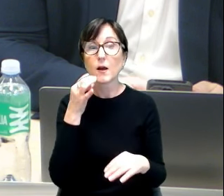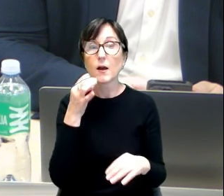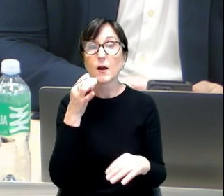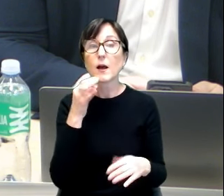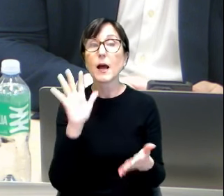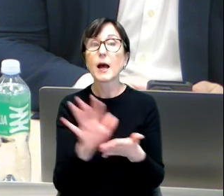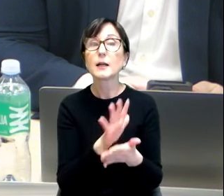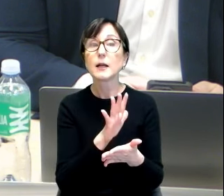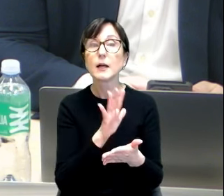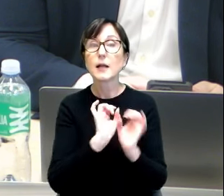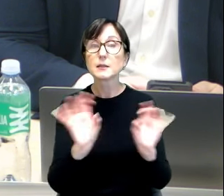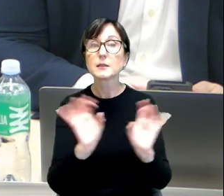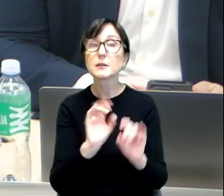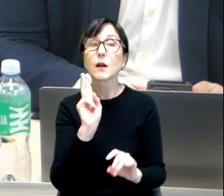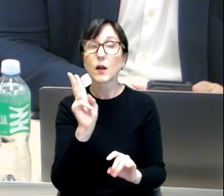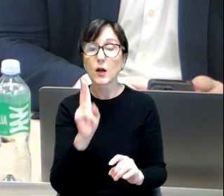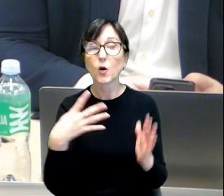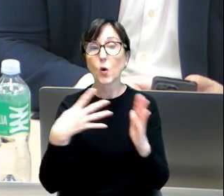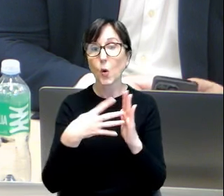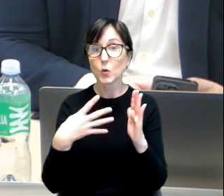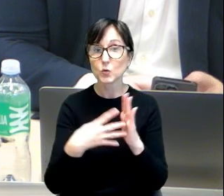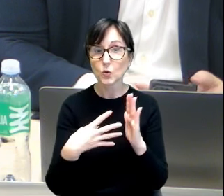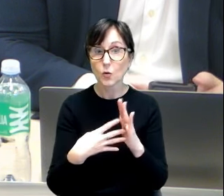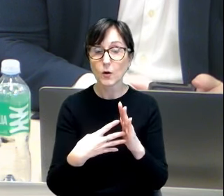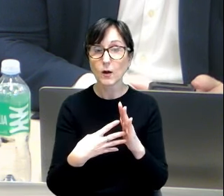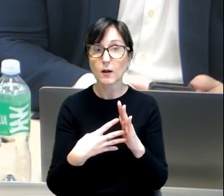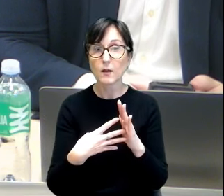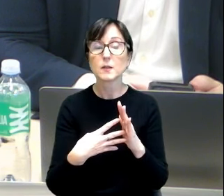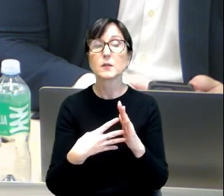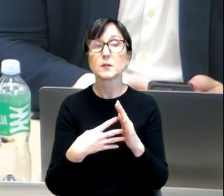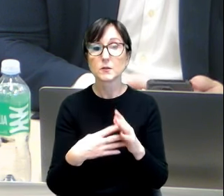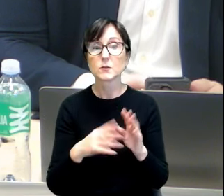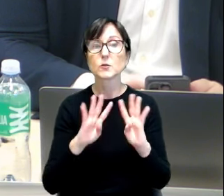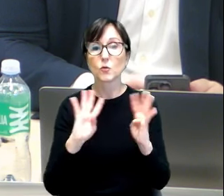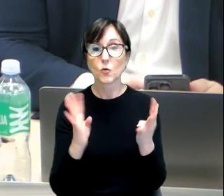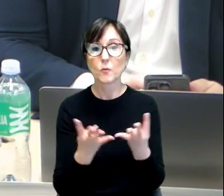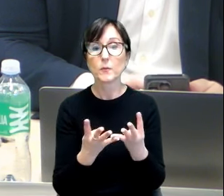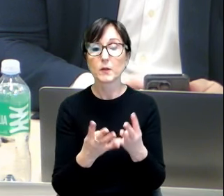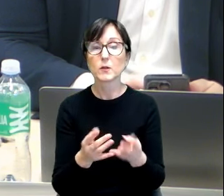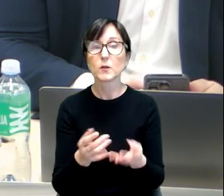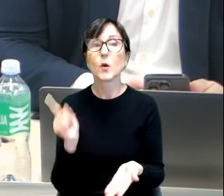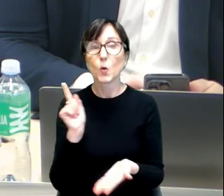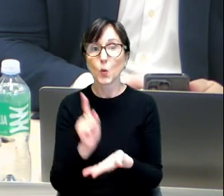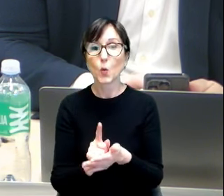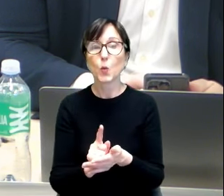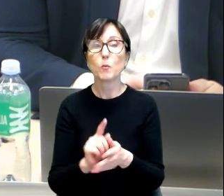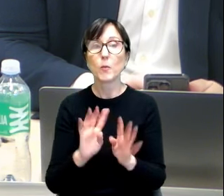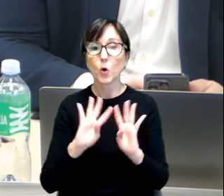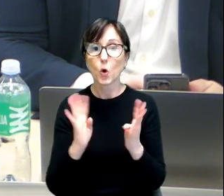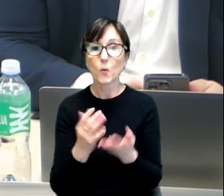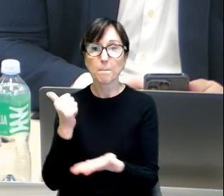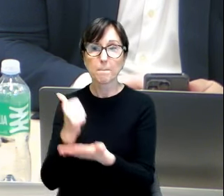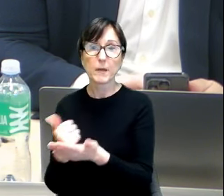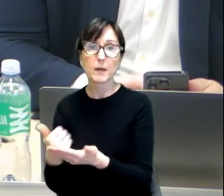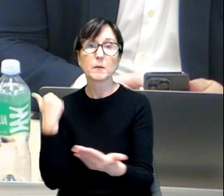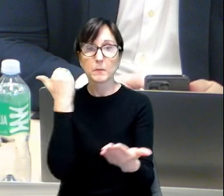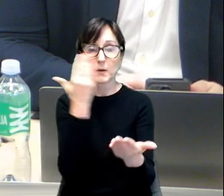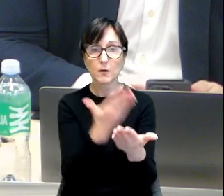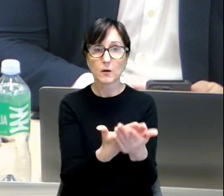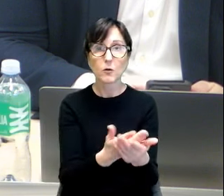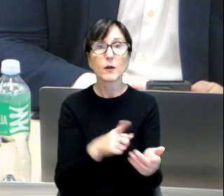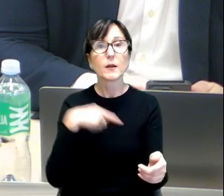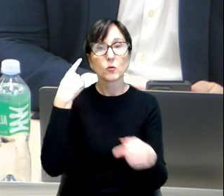tarybai kontrolės komiteto veiklos ataskaitą pirmininkas privalo pristatyti tarybai iki kitų metų kovo